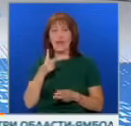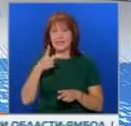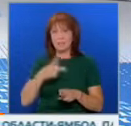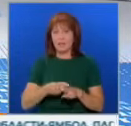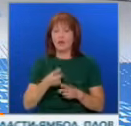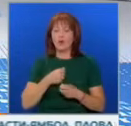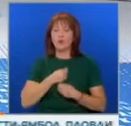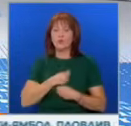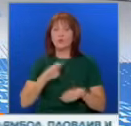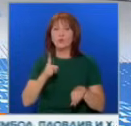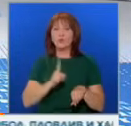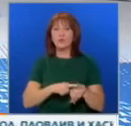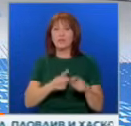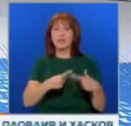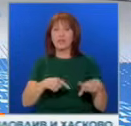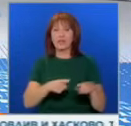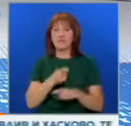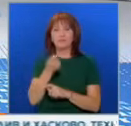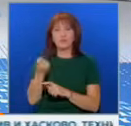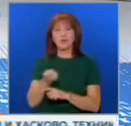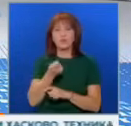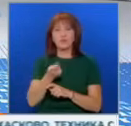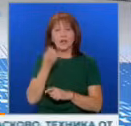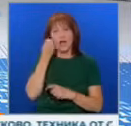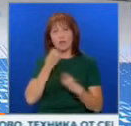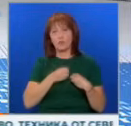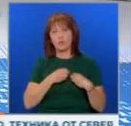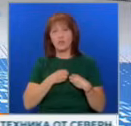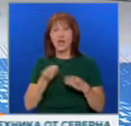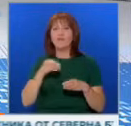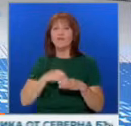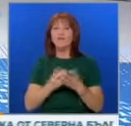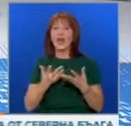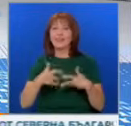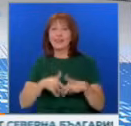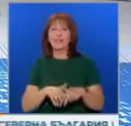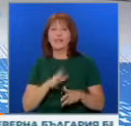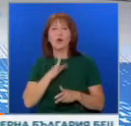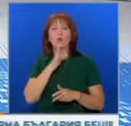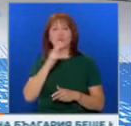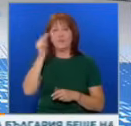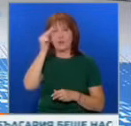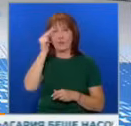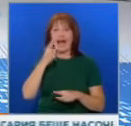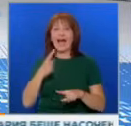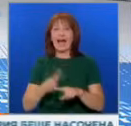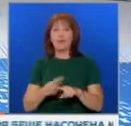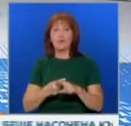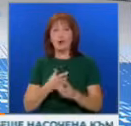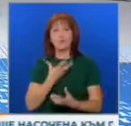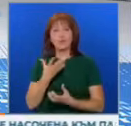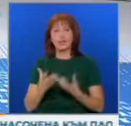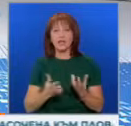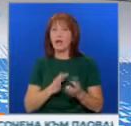той е в труднодостъпен район. Гасят го пожарникари и доброволци, включи се и техника от Северна България. В Хасково пожарите